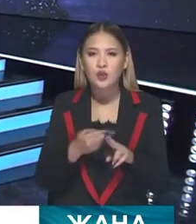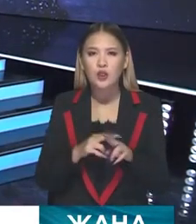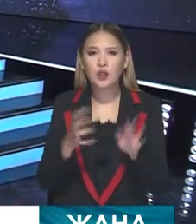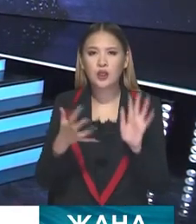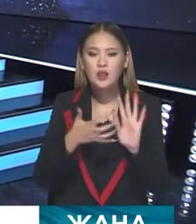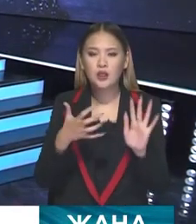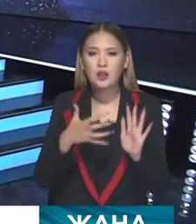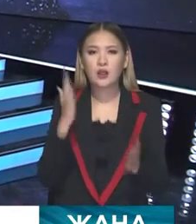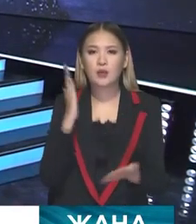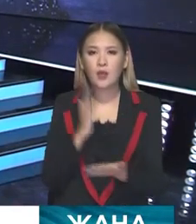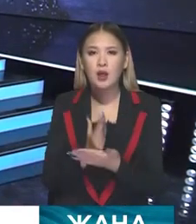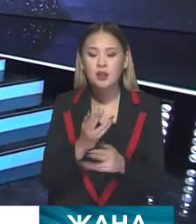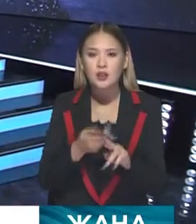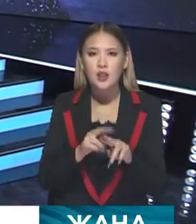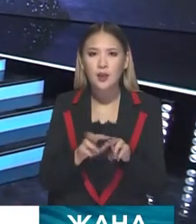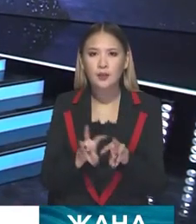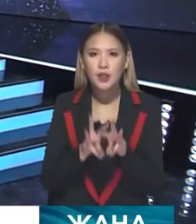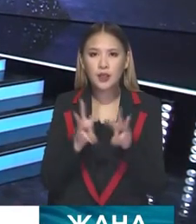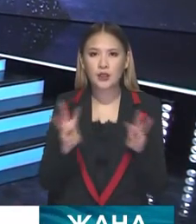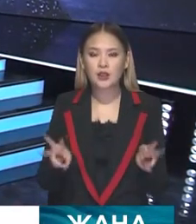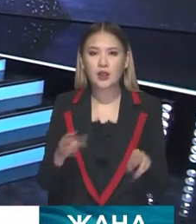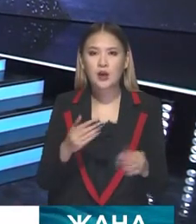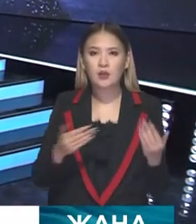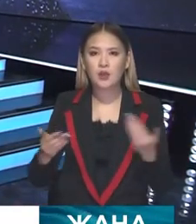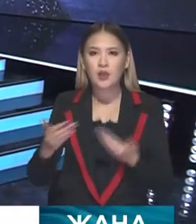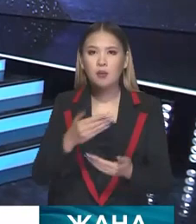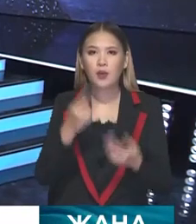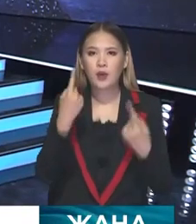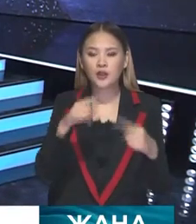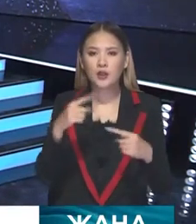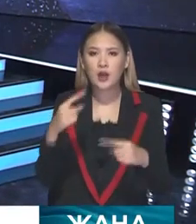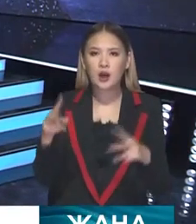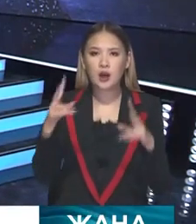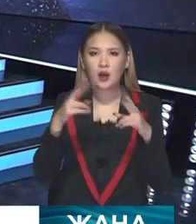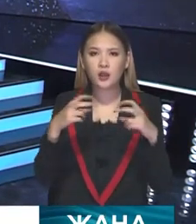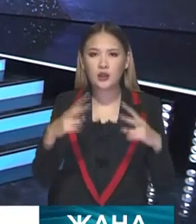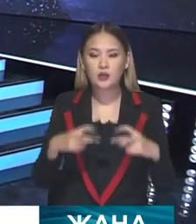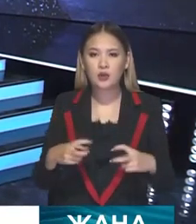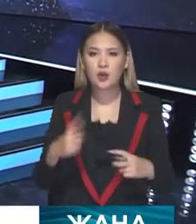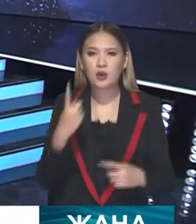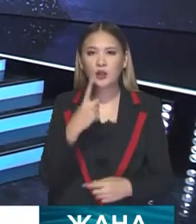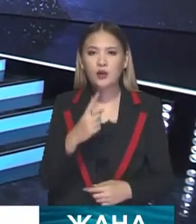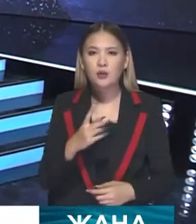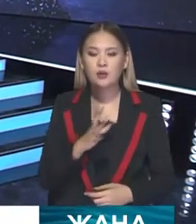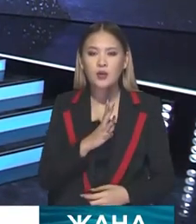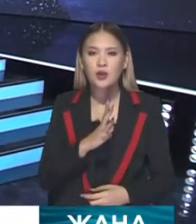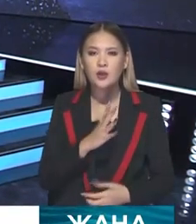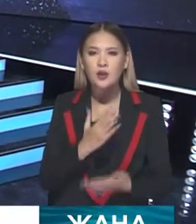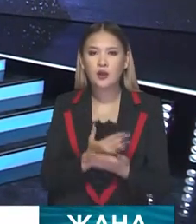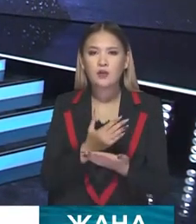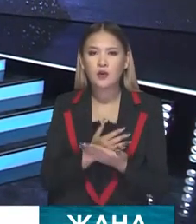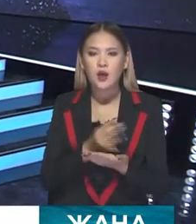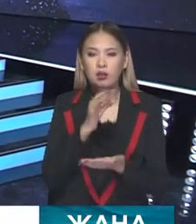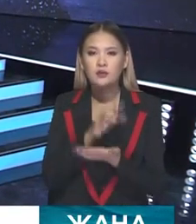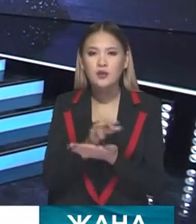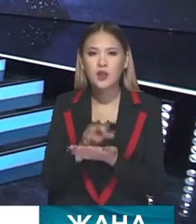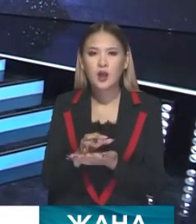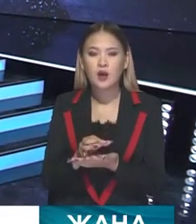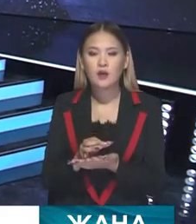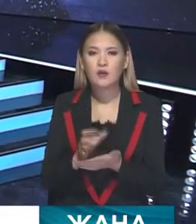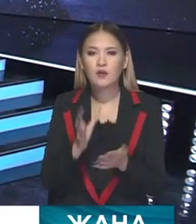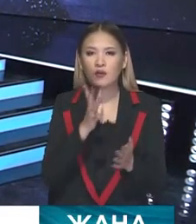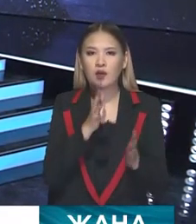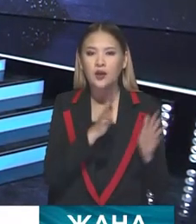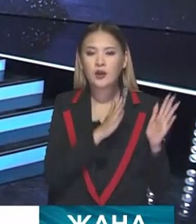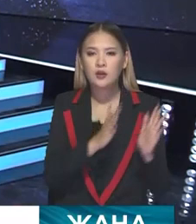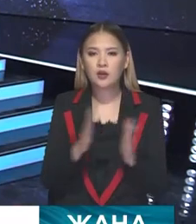жетіспеушіліктер бар. Сондықтан қазір министрлікте біз басқа варианттарды қарастырып жатырмыз. Ол бірінші мәселе. Ол қандай варианттар? Басқа варианттардың бірі уақытында